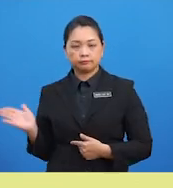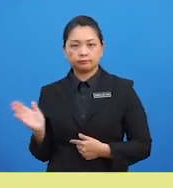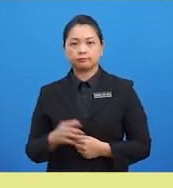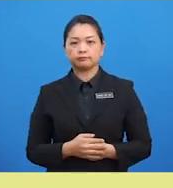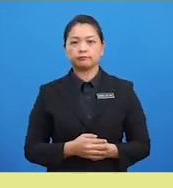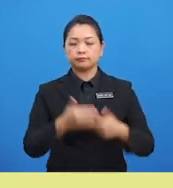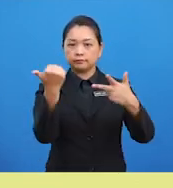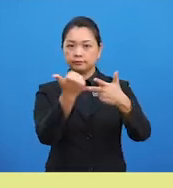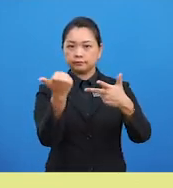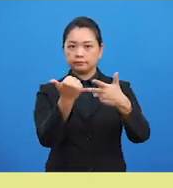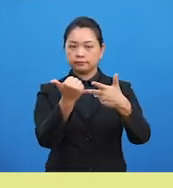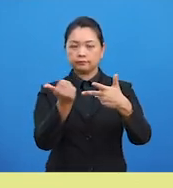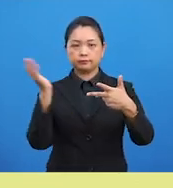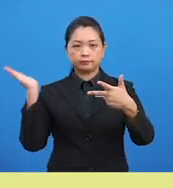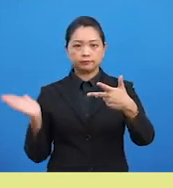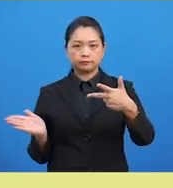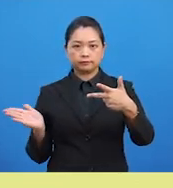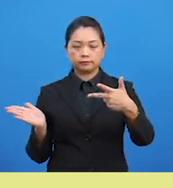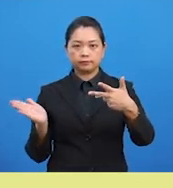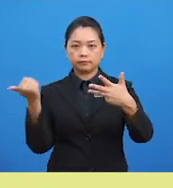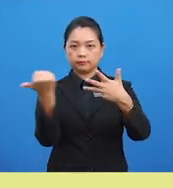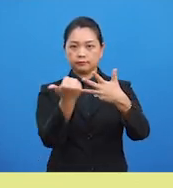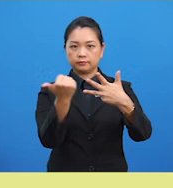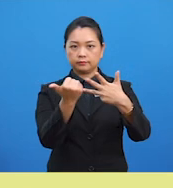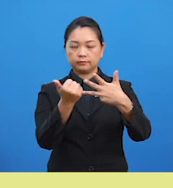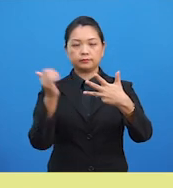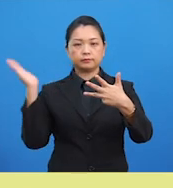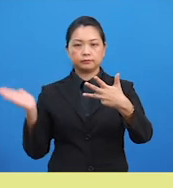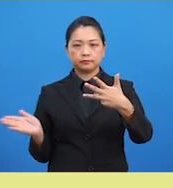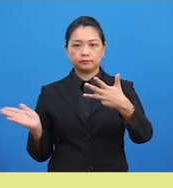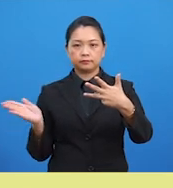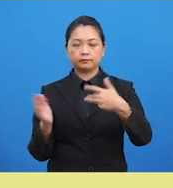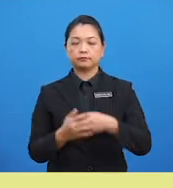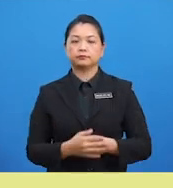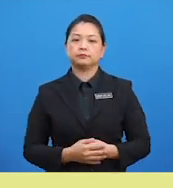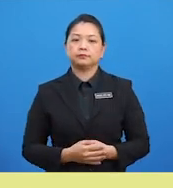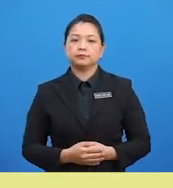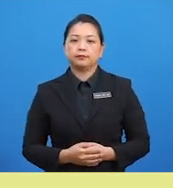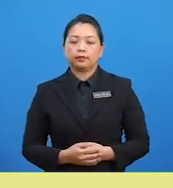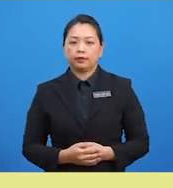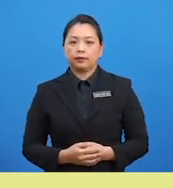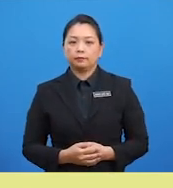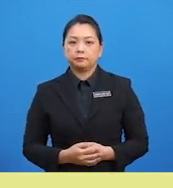Edge. Yang ketiga, Solid Work. Dan yang keempat, Inventor.